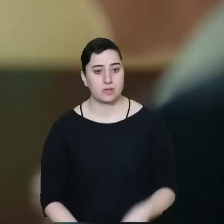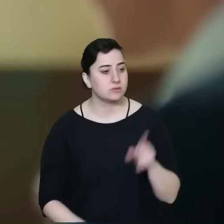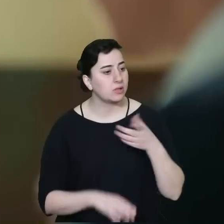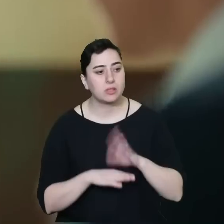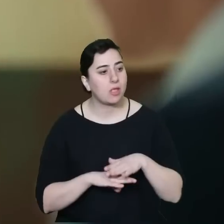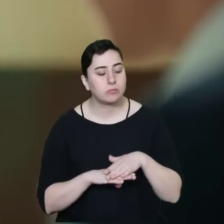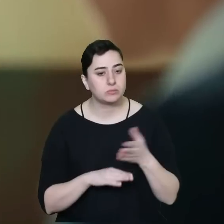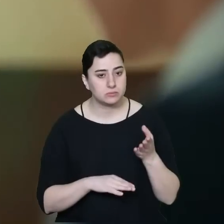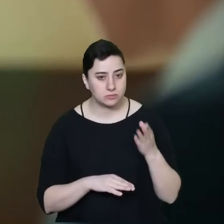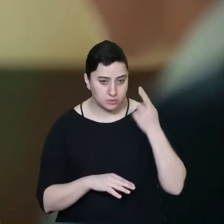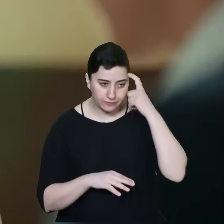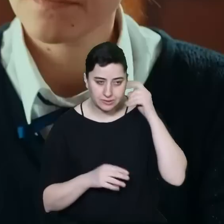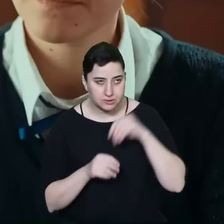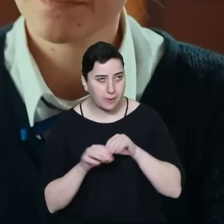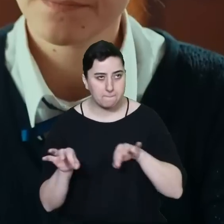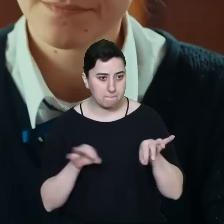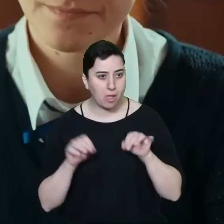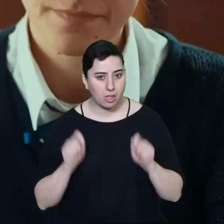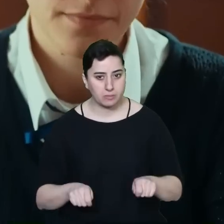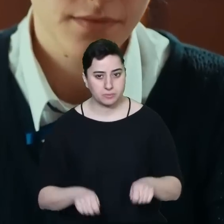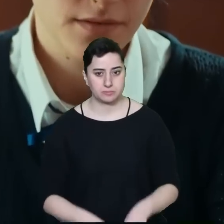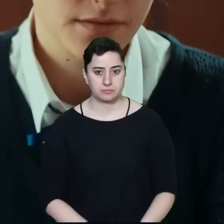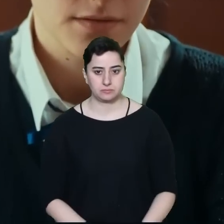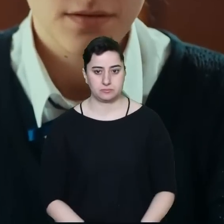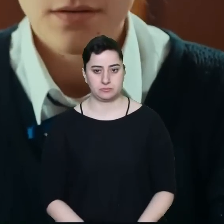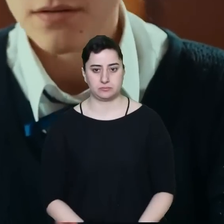Sen ne yaptın? Kafandakileri tasarlayabildin mi?